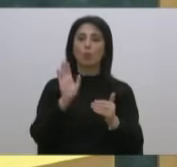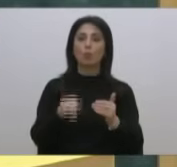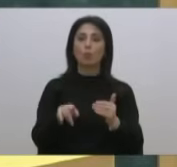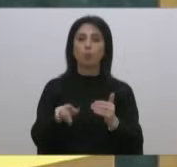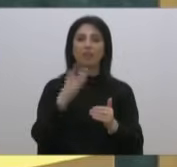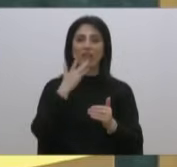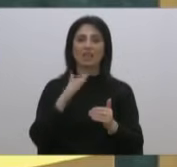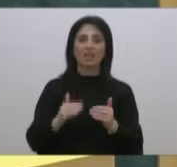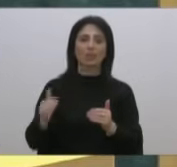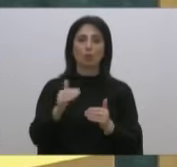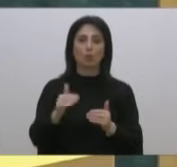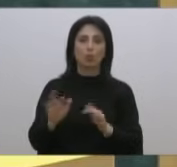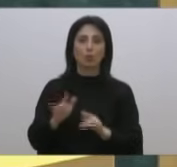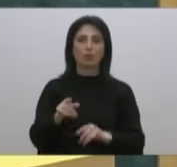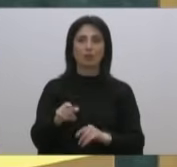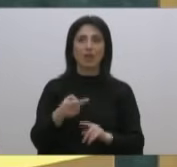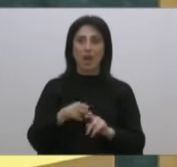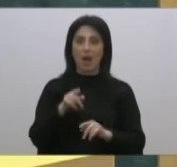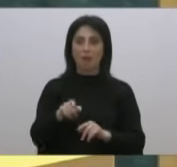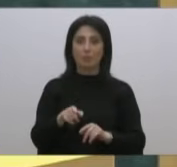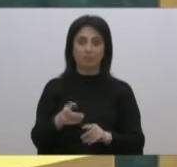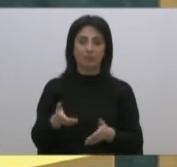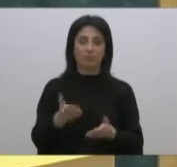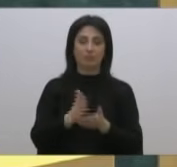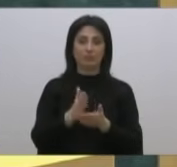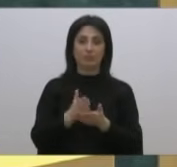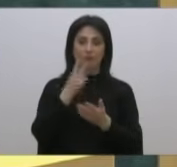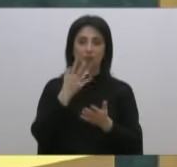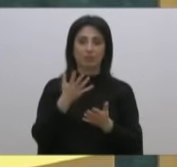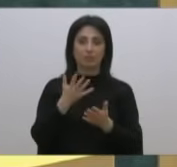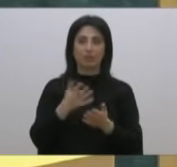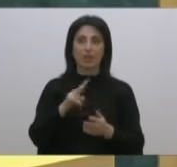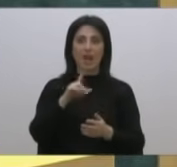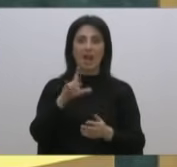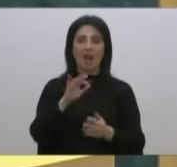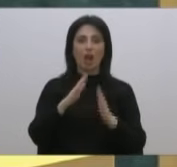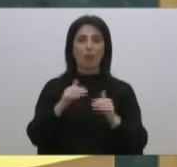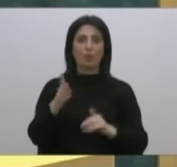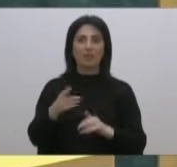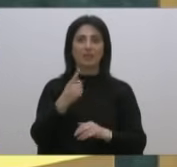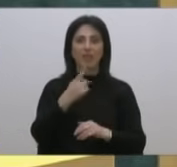უფრო ნაციონალური მოძრაობა. ამით არის განპირობებული, რომ ლელოს